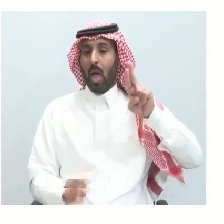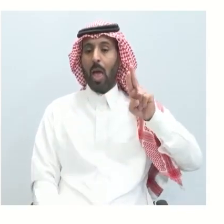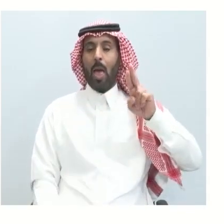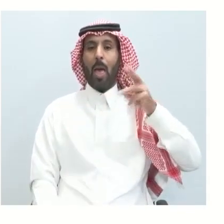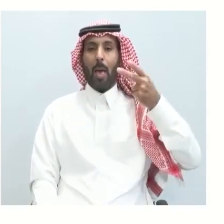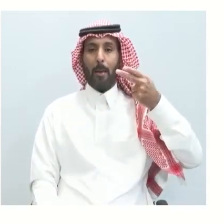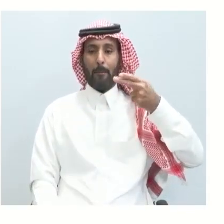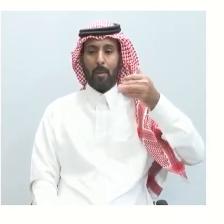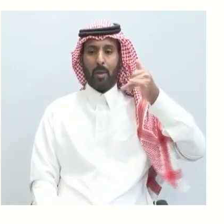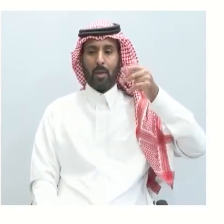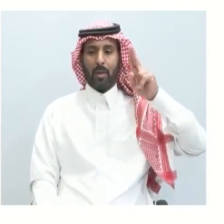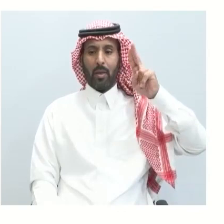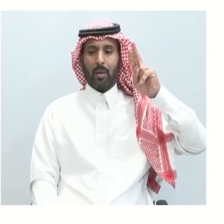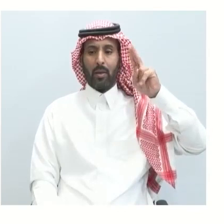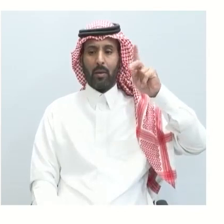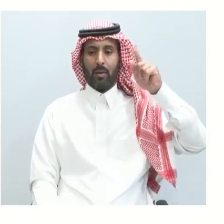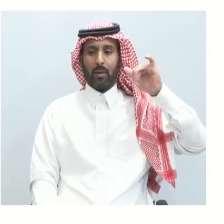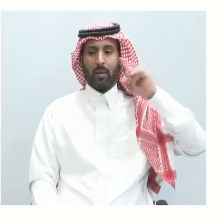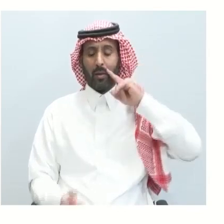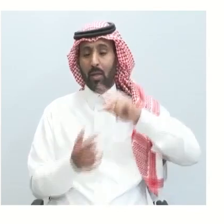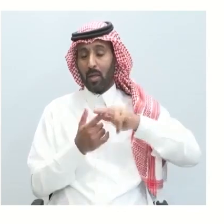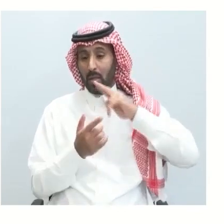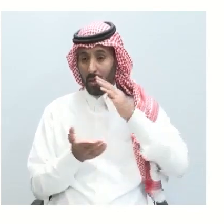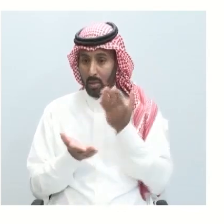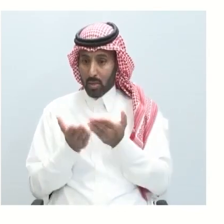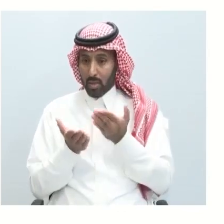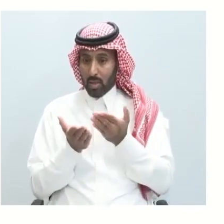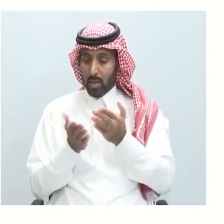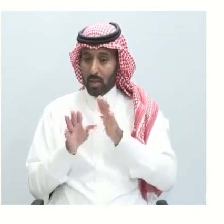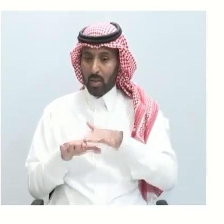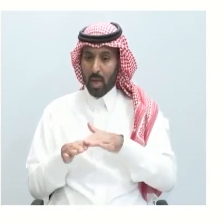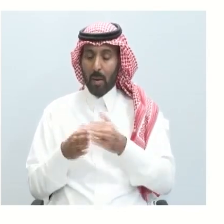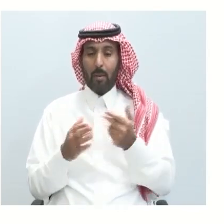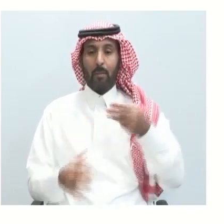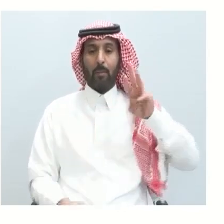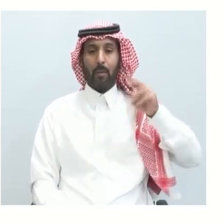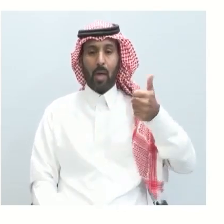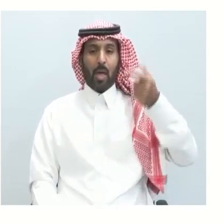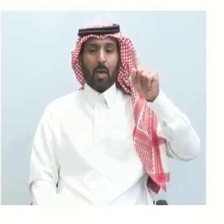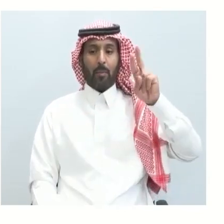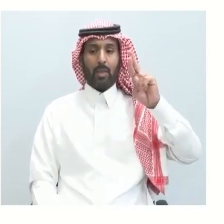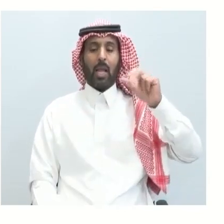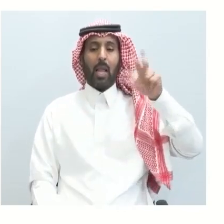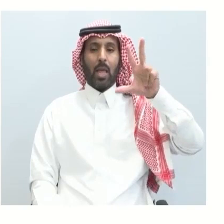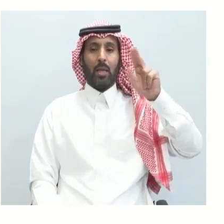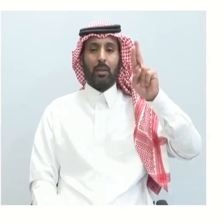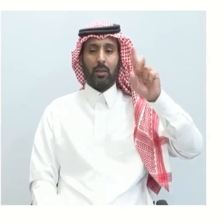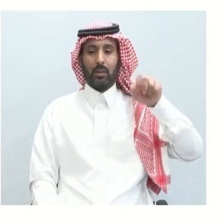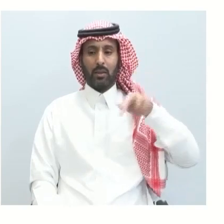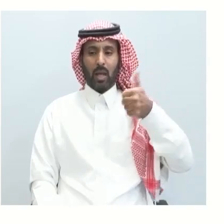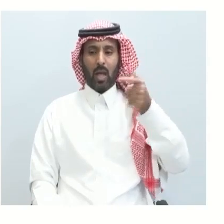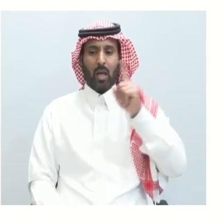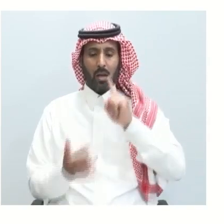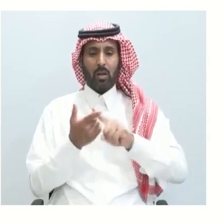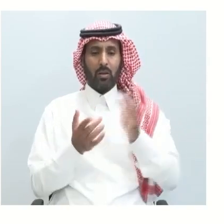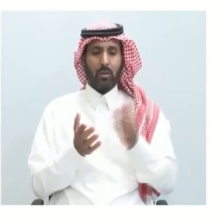التفاعل اذا اعطاني الان التفاعل وقال تفاعل النيتروجين مع ثه مول من الهيدروجين اعطاني